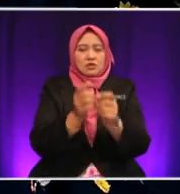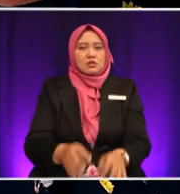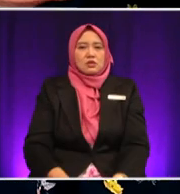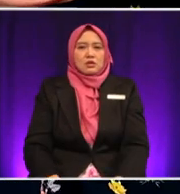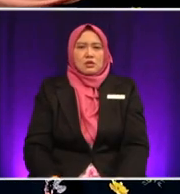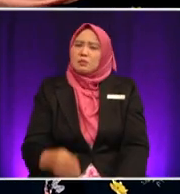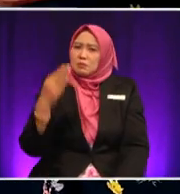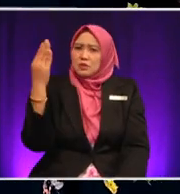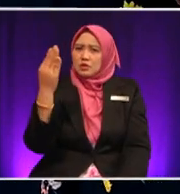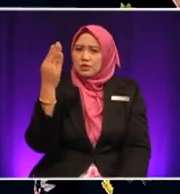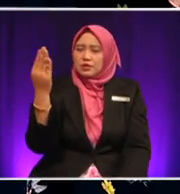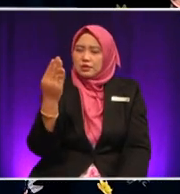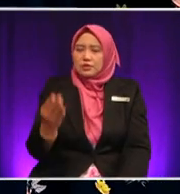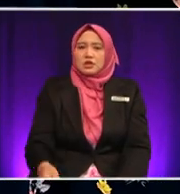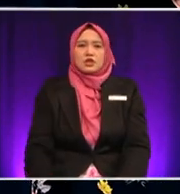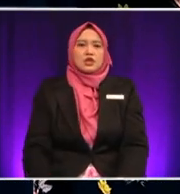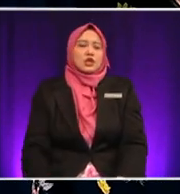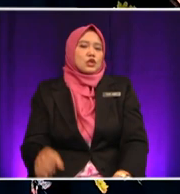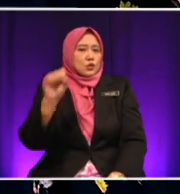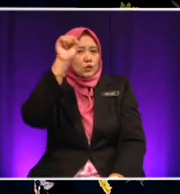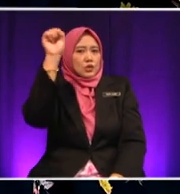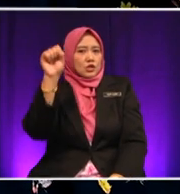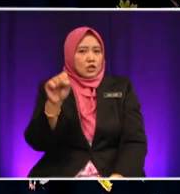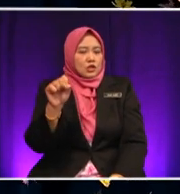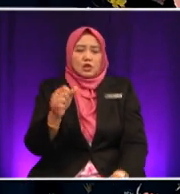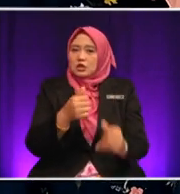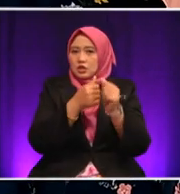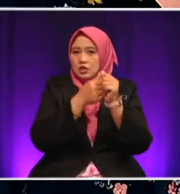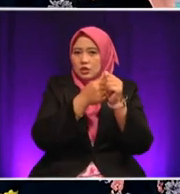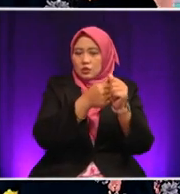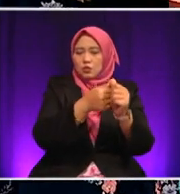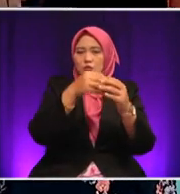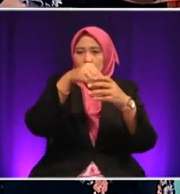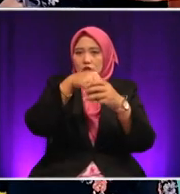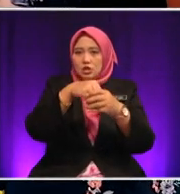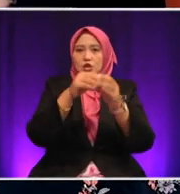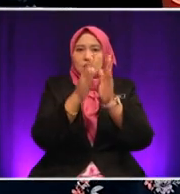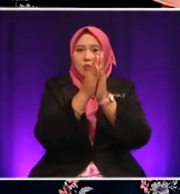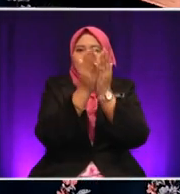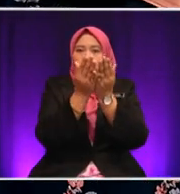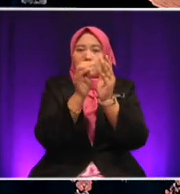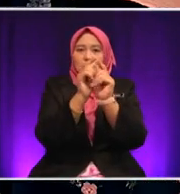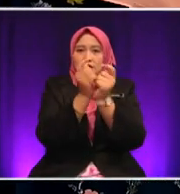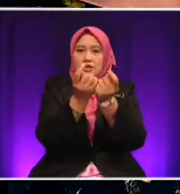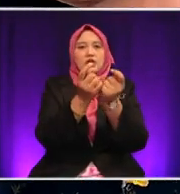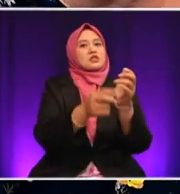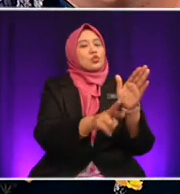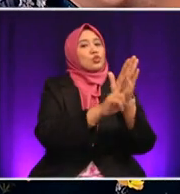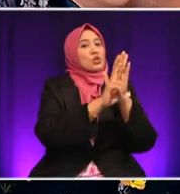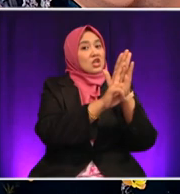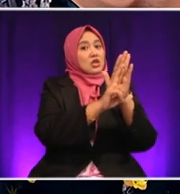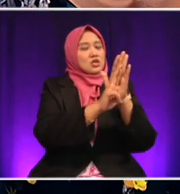raja-raja tersebut jadi inilah tengok betul-betul memang tak Serupa tapi sama jadi